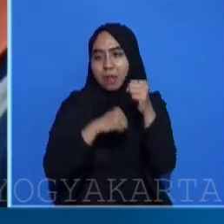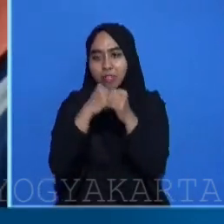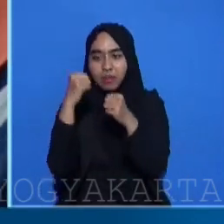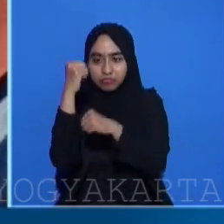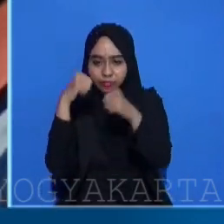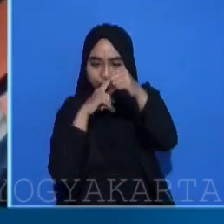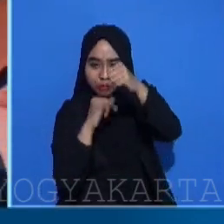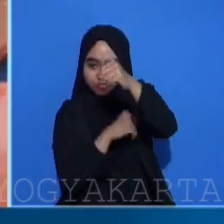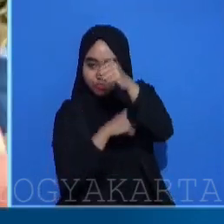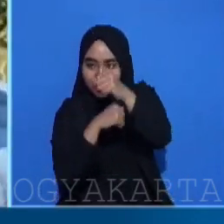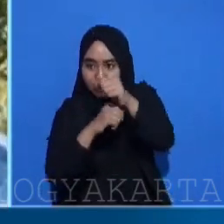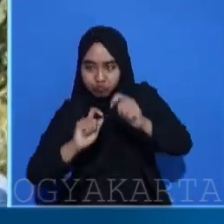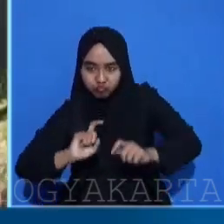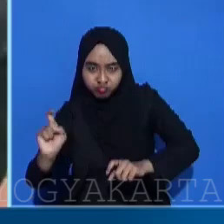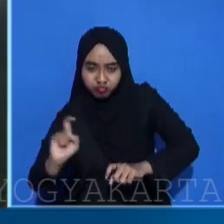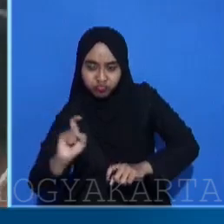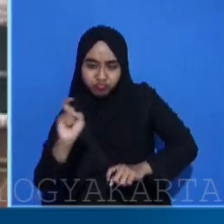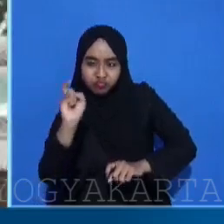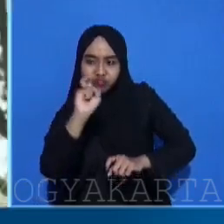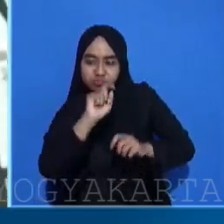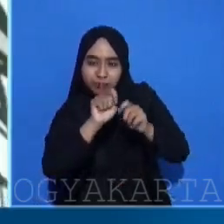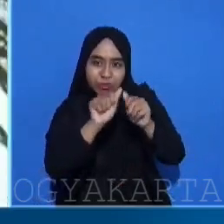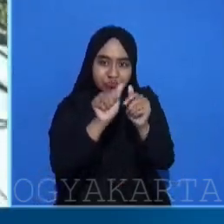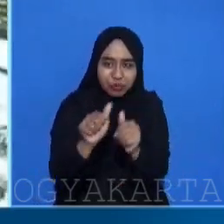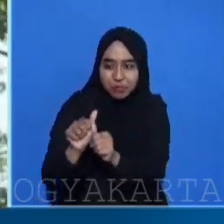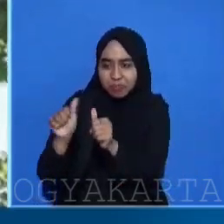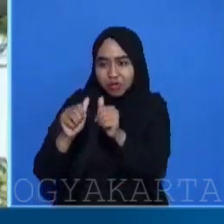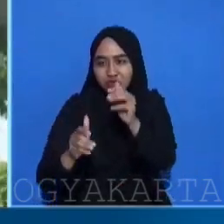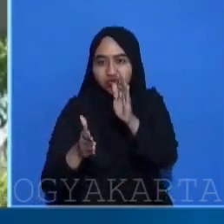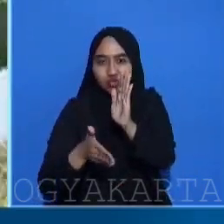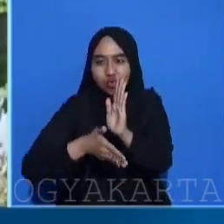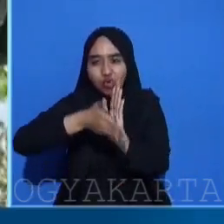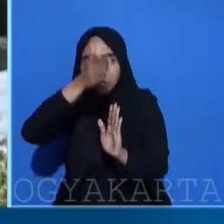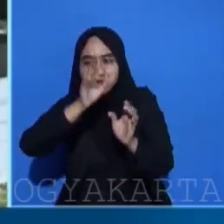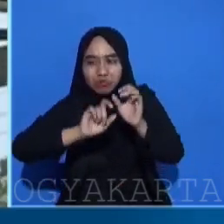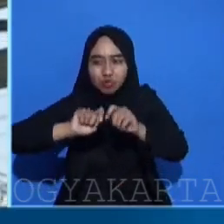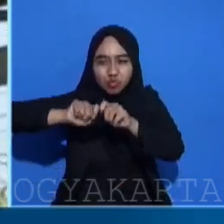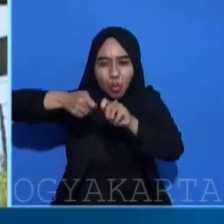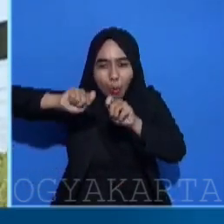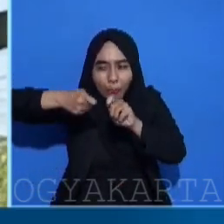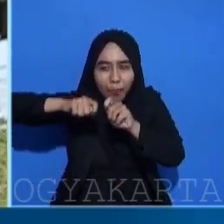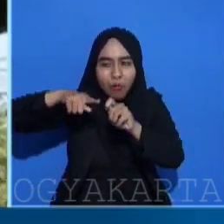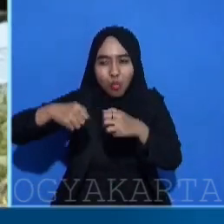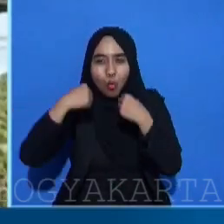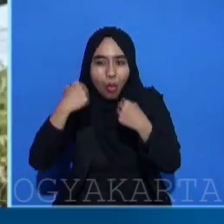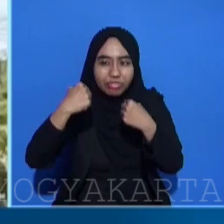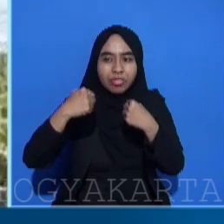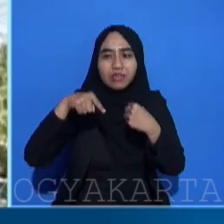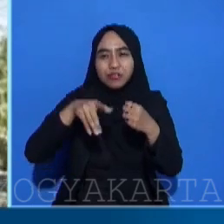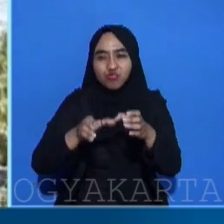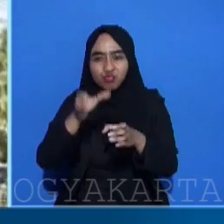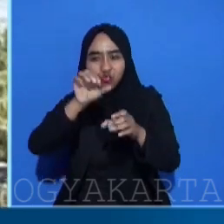seperti pengelasan dan pembersihan karat pada tiang pancang penguatan baut-baut jembatan hingga pecing beton yang